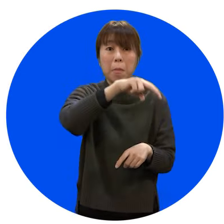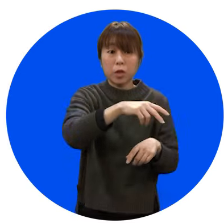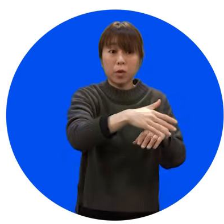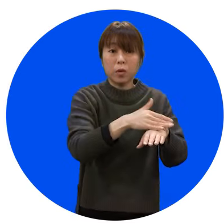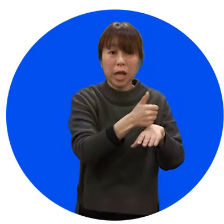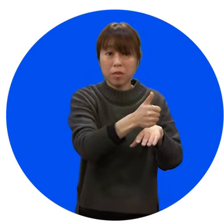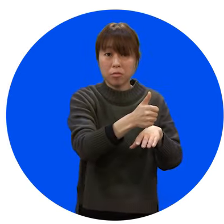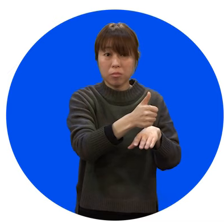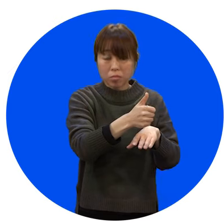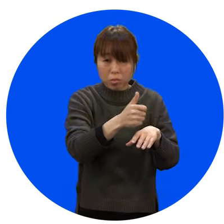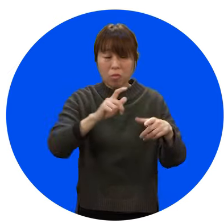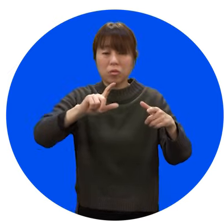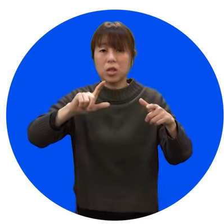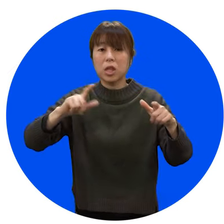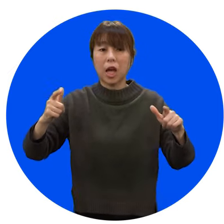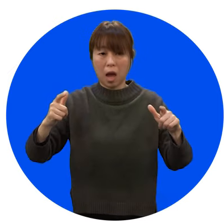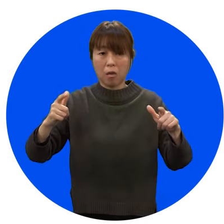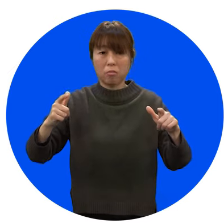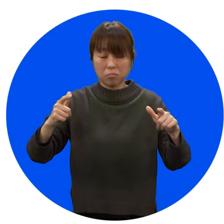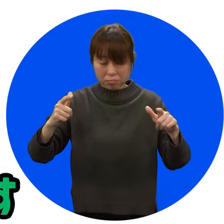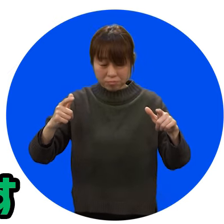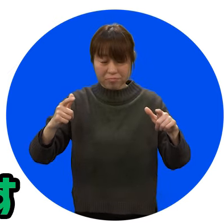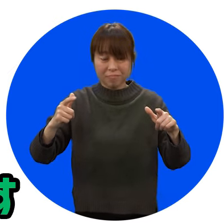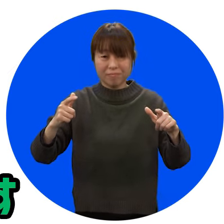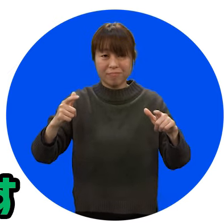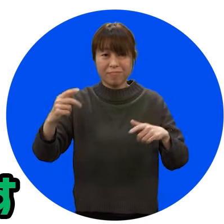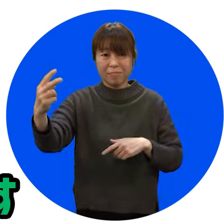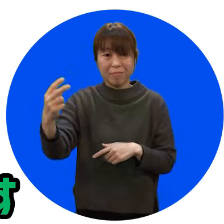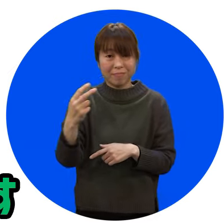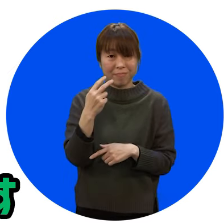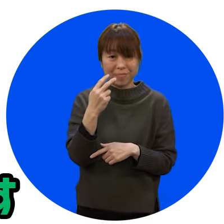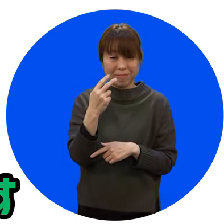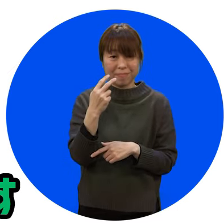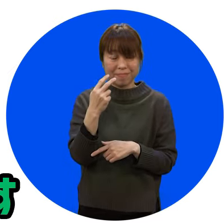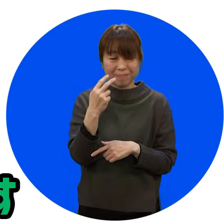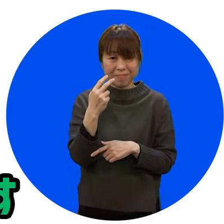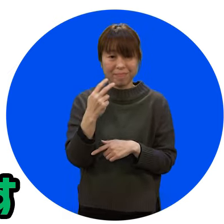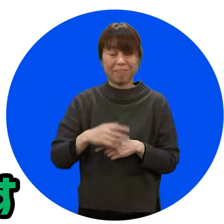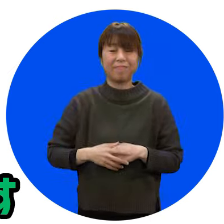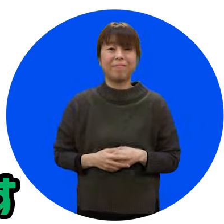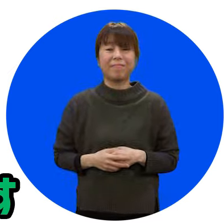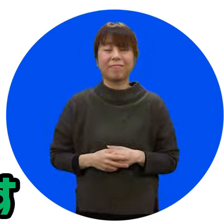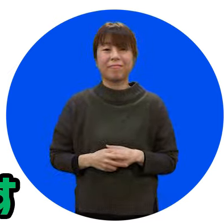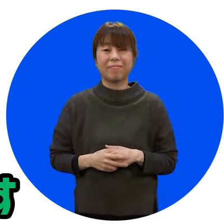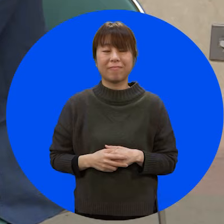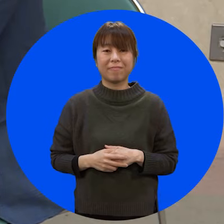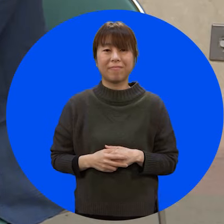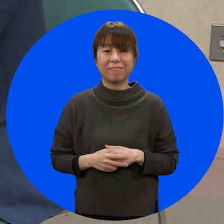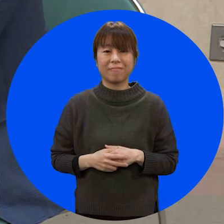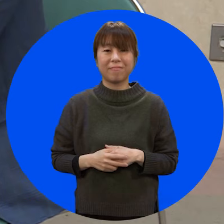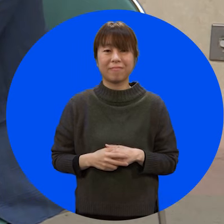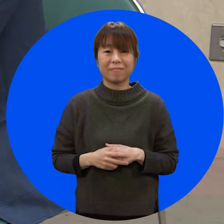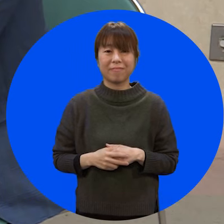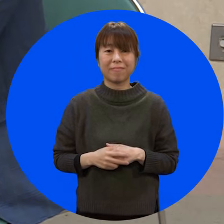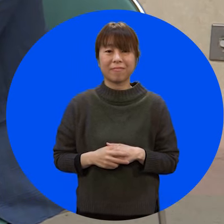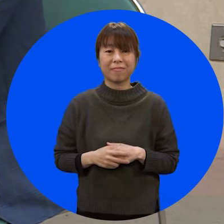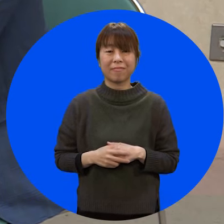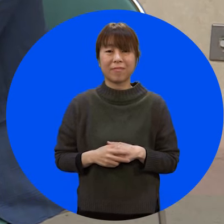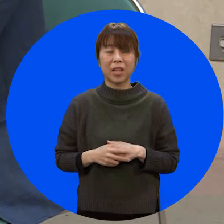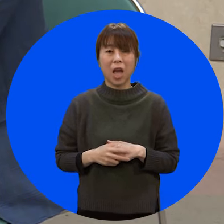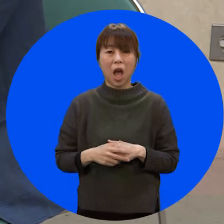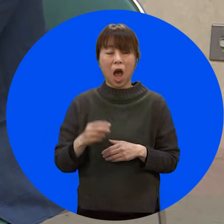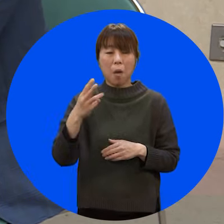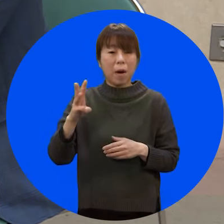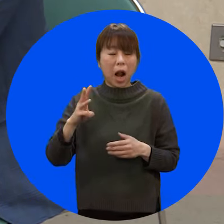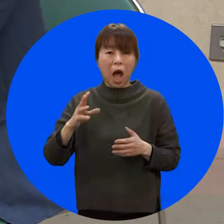の幅跳びの選手とはちょっと違うと思うので、はい、その辺をちょっと見てほしいなと思います。あ パラ陸上